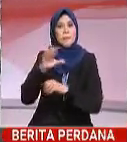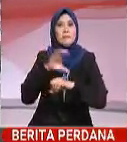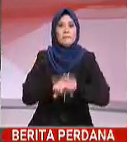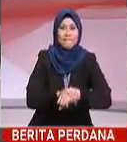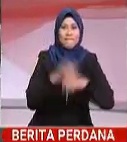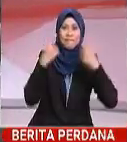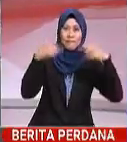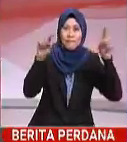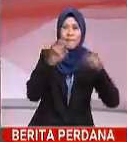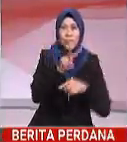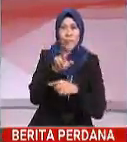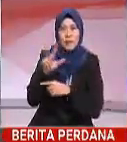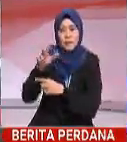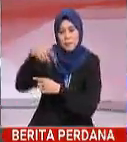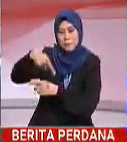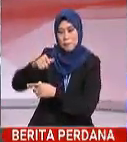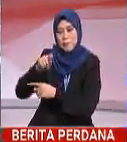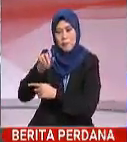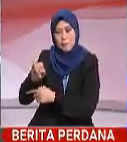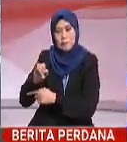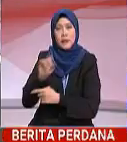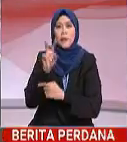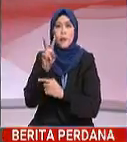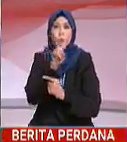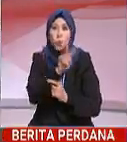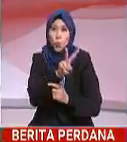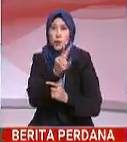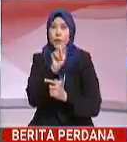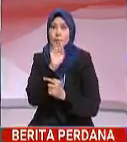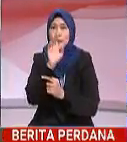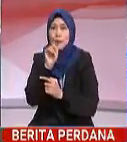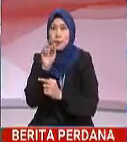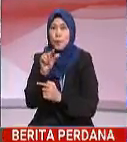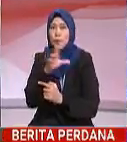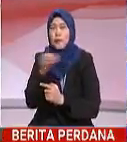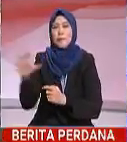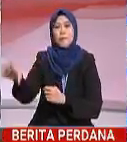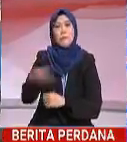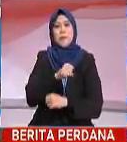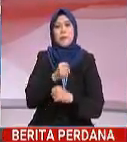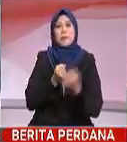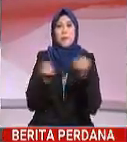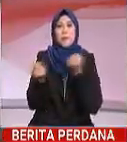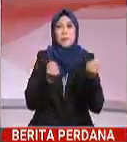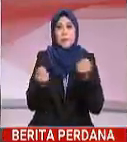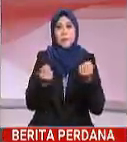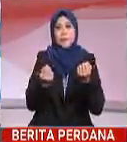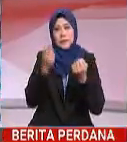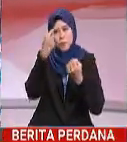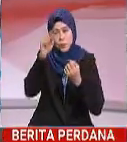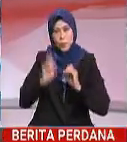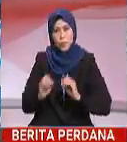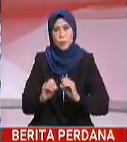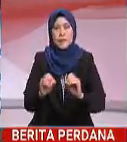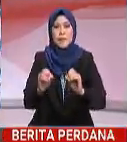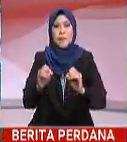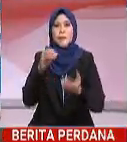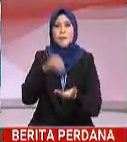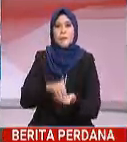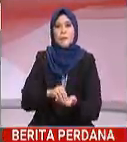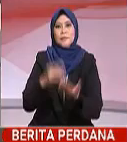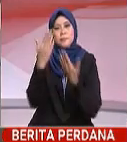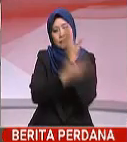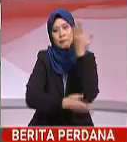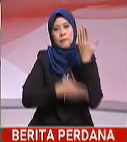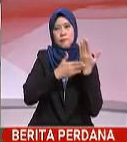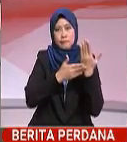23 parti, 2 tekong serta merampas 11 kenderaan darat dalam operasi yang diadakan di